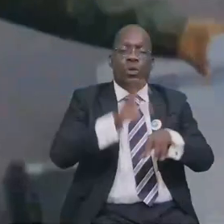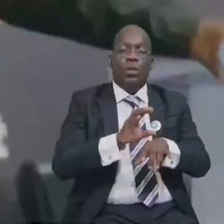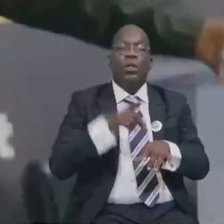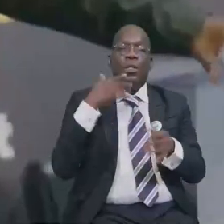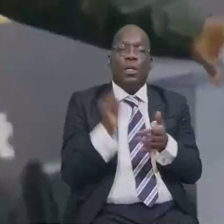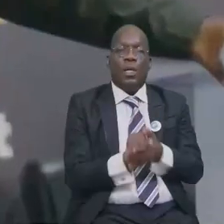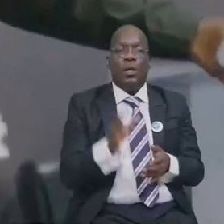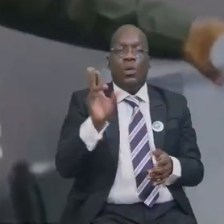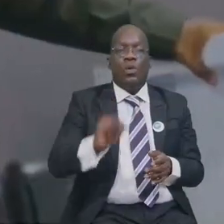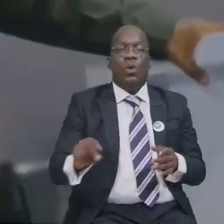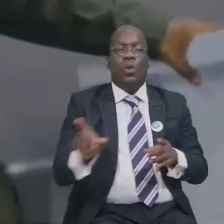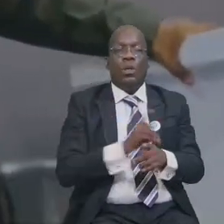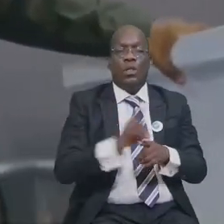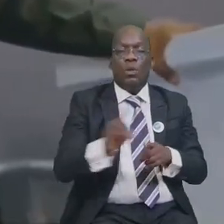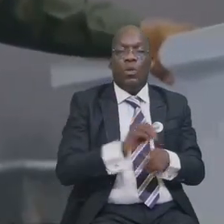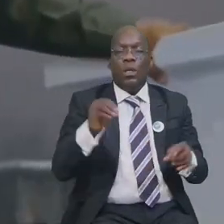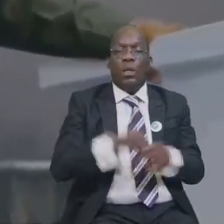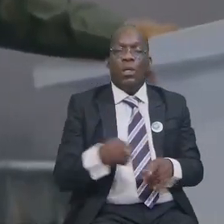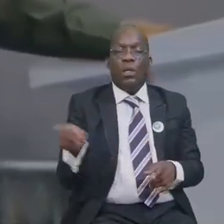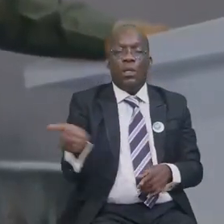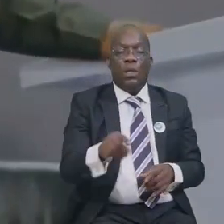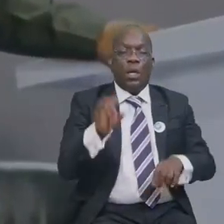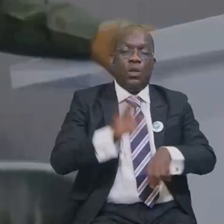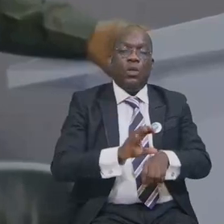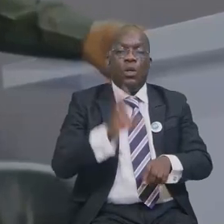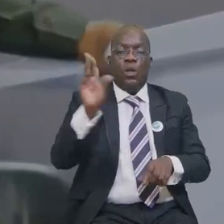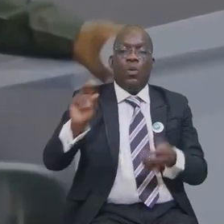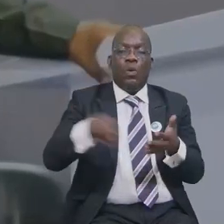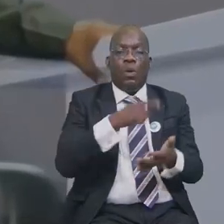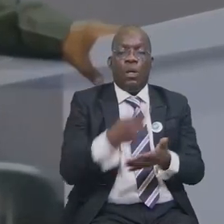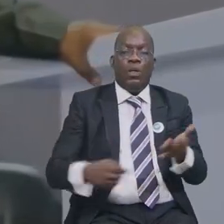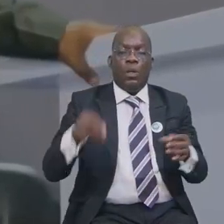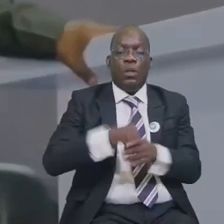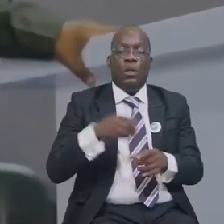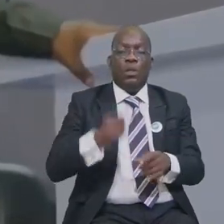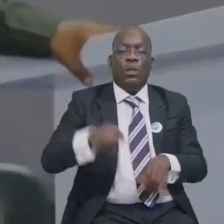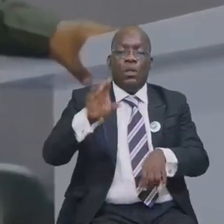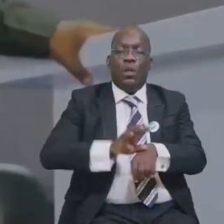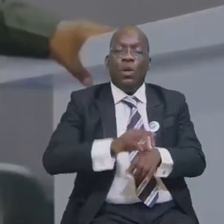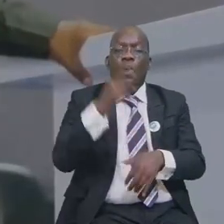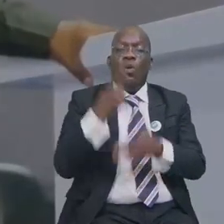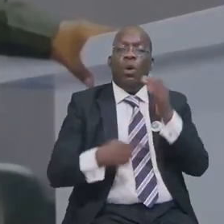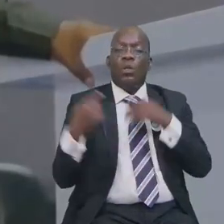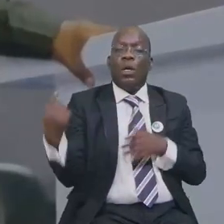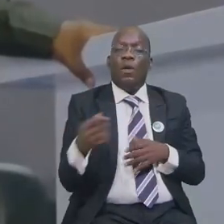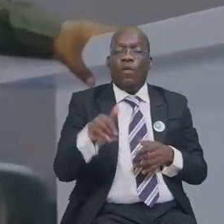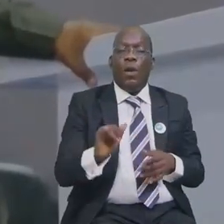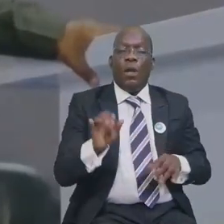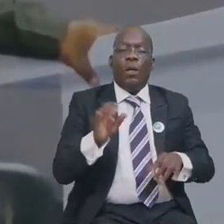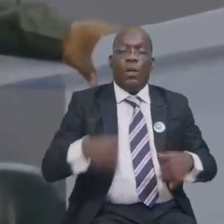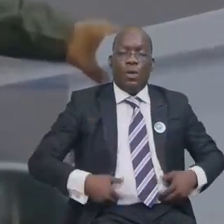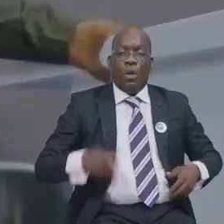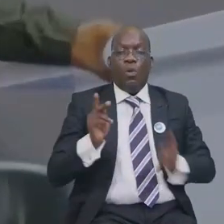leur église. Il n'y a pas de correction dans leur église. Tout ce que ces jeunes-là font, oh, c'est ce que les